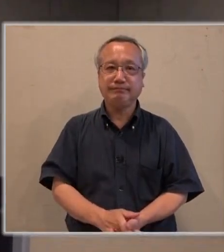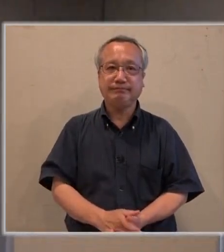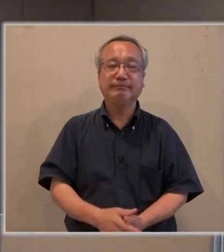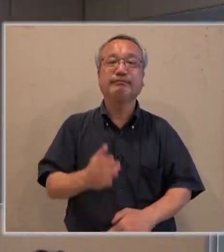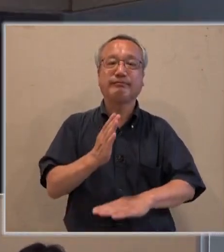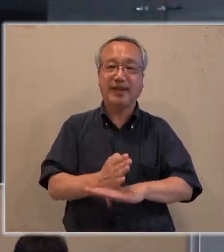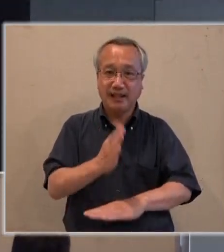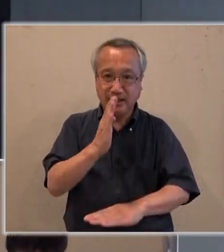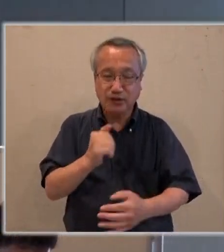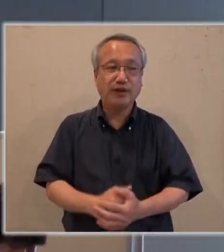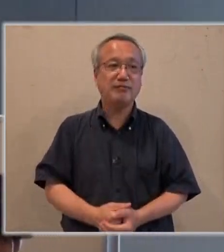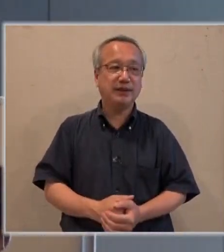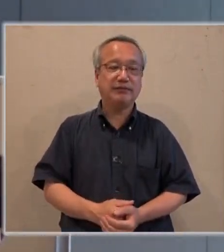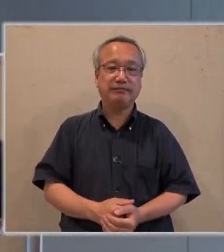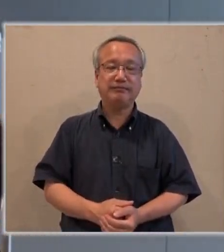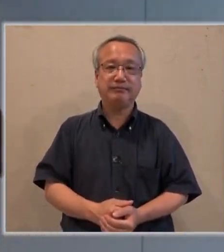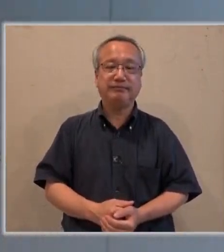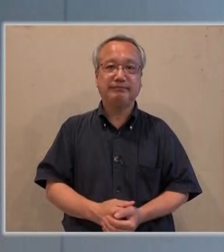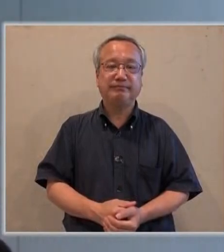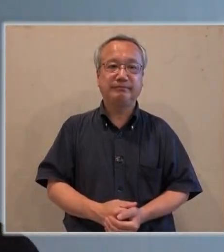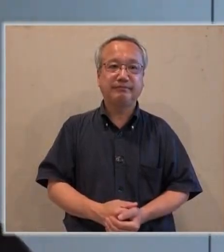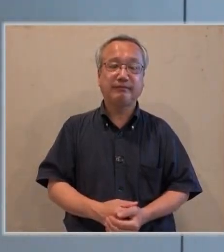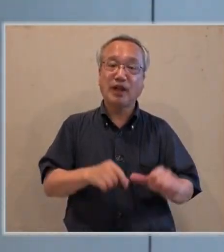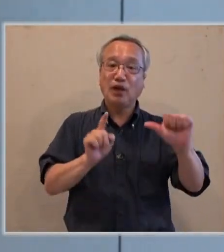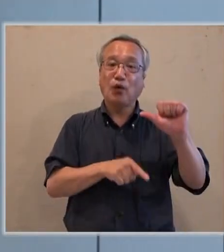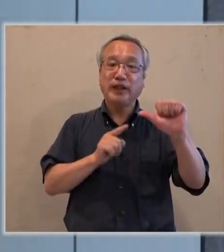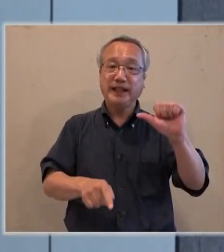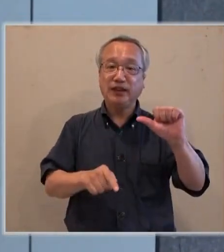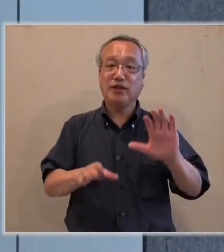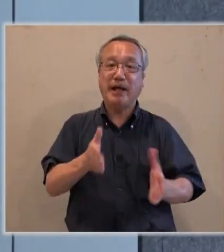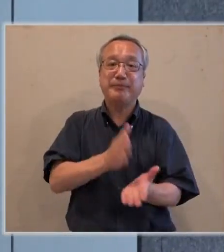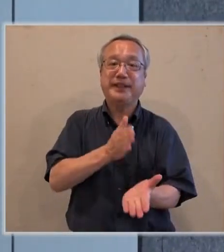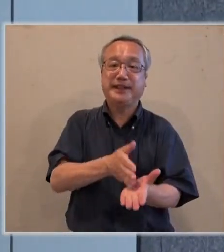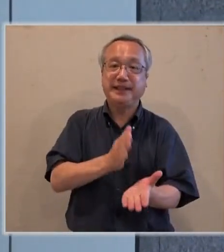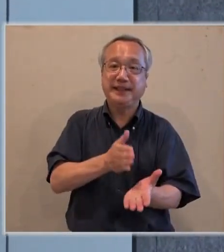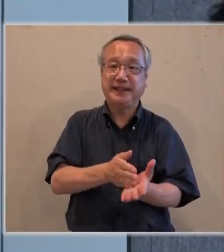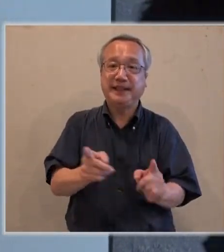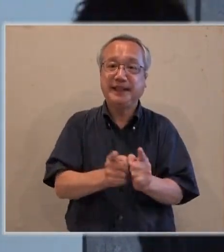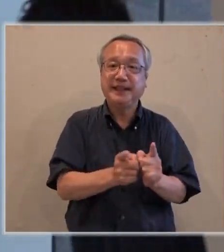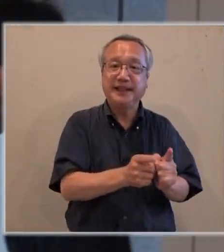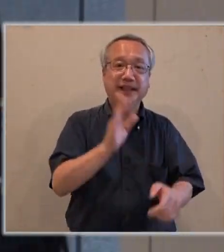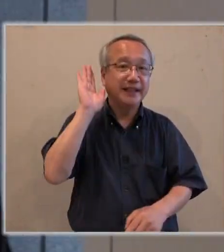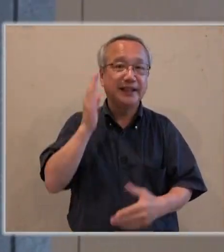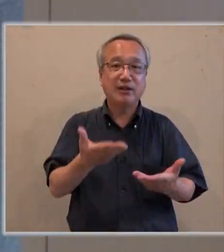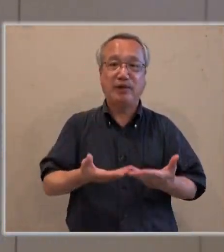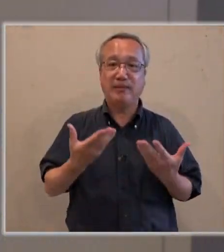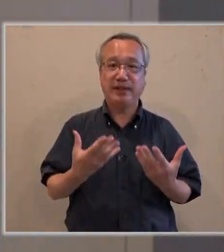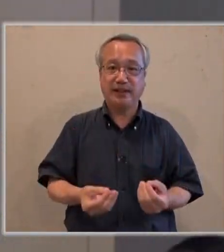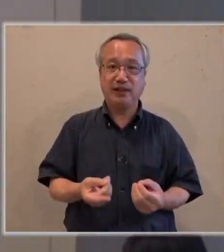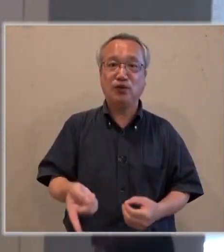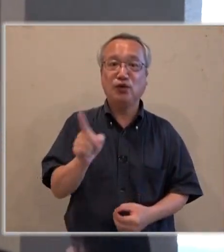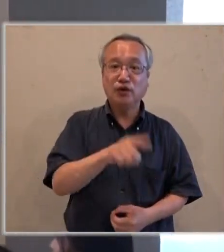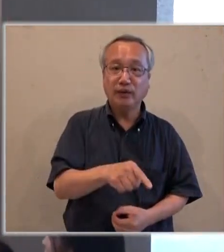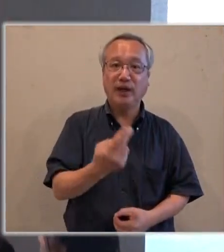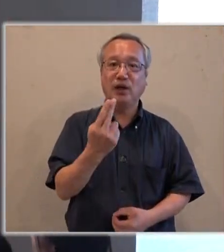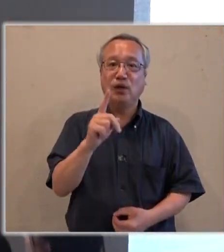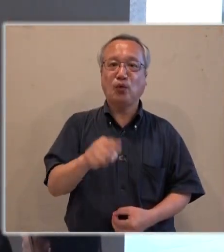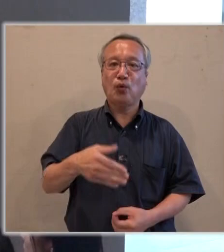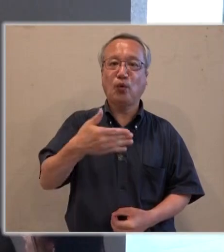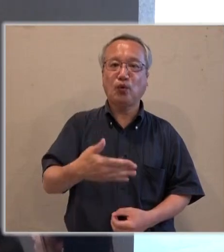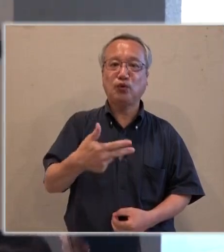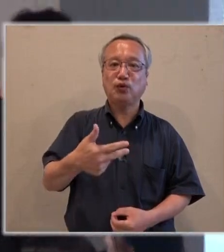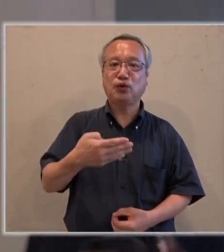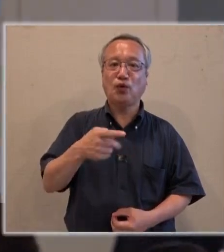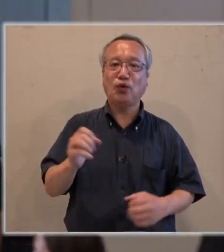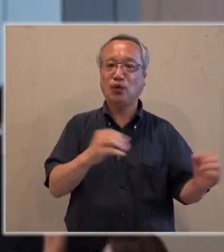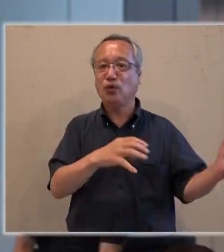ありがとうございます。5人の今ピッチを聞いていただいたんですけど、ここからは、トークショーという形で、